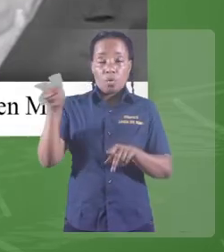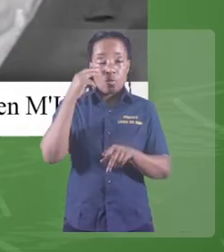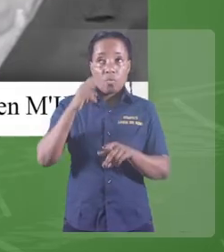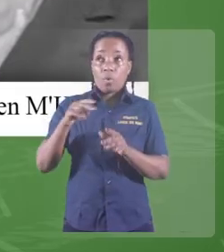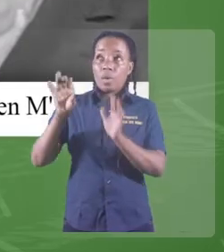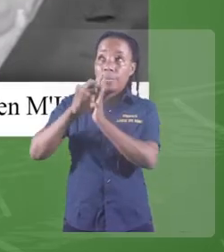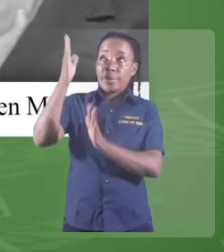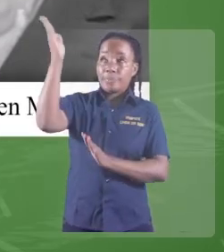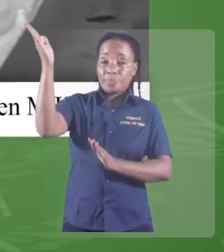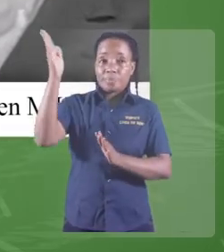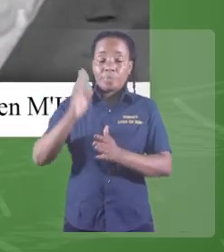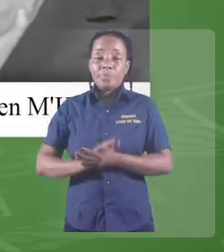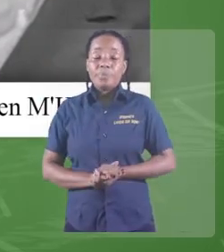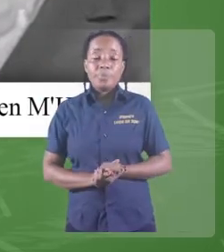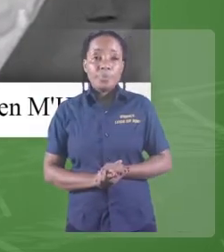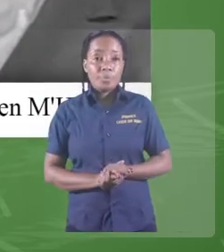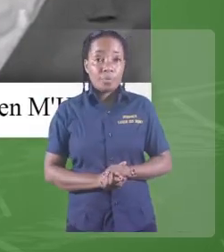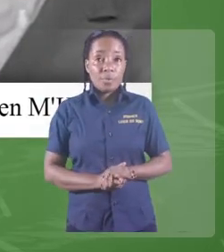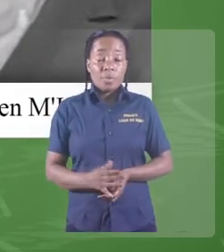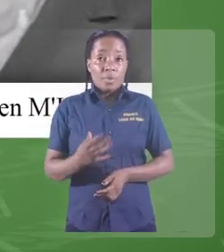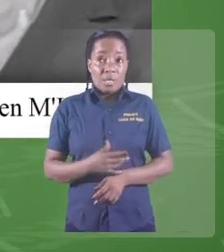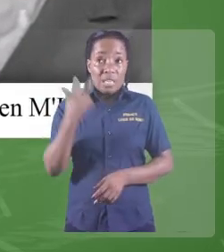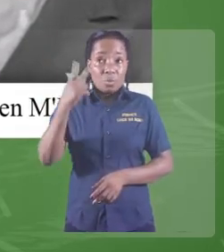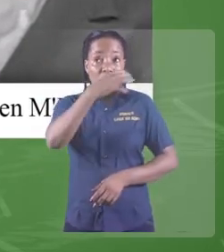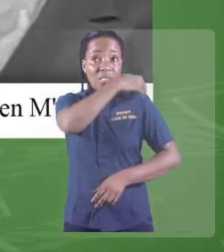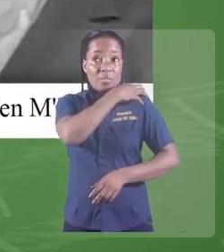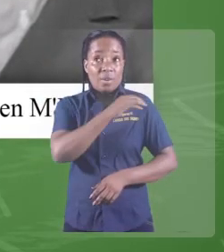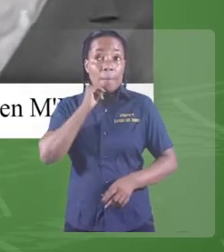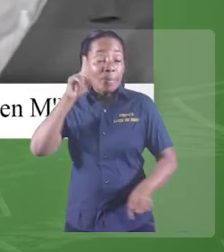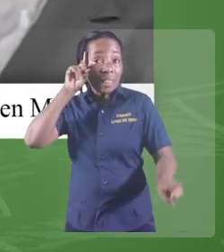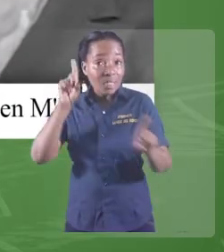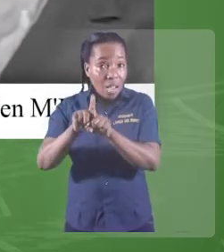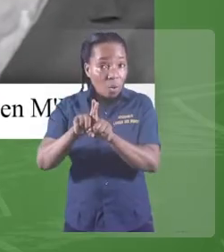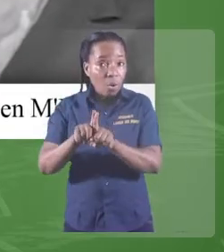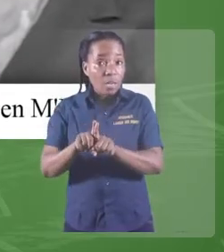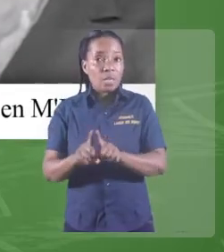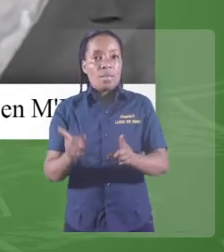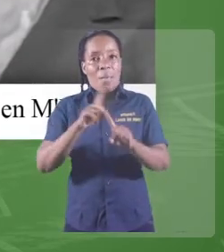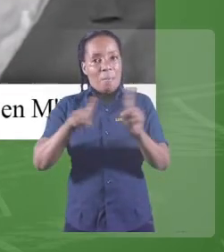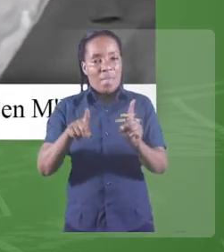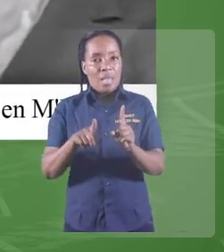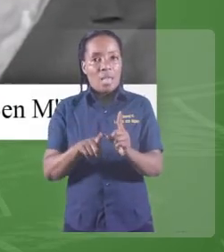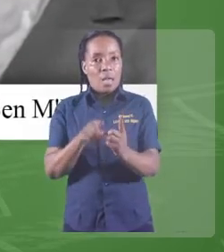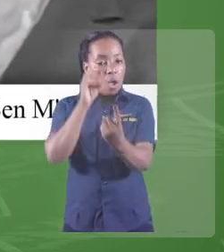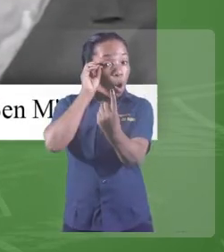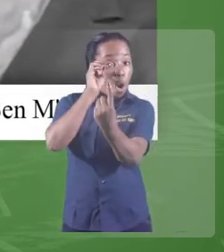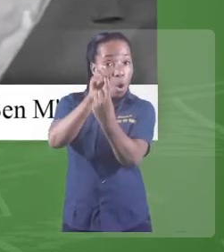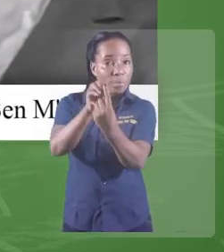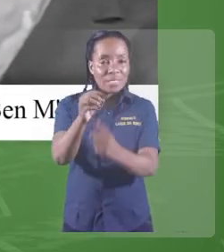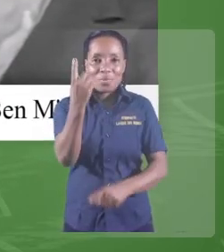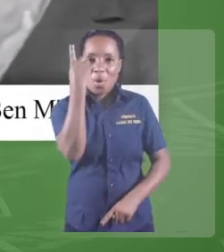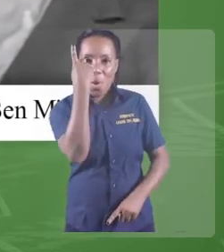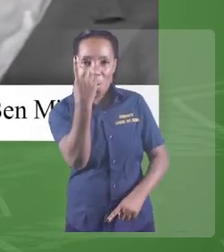Midi. Malgré leurs désaccords structurels, ils sont tous d'accord sur un